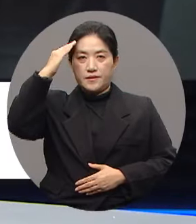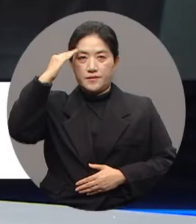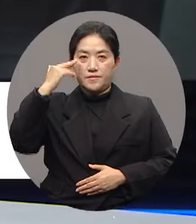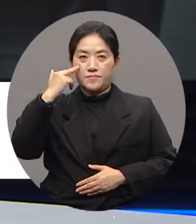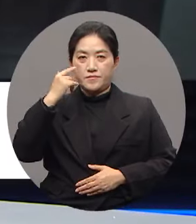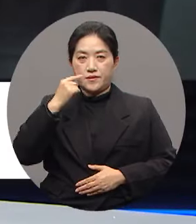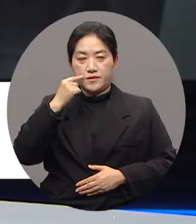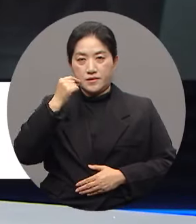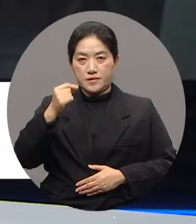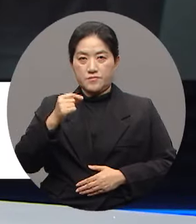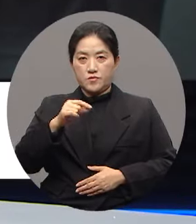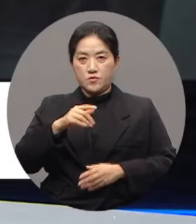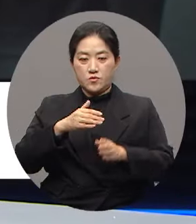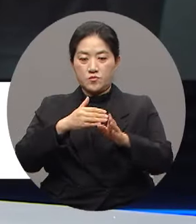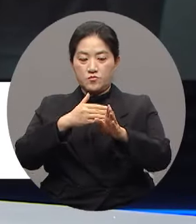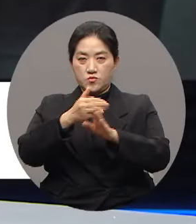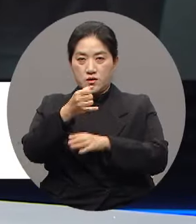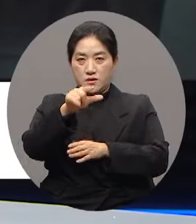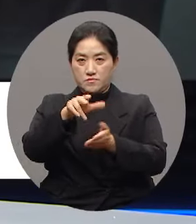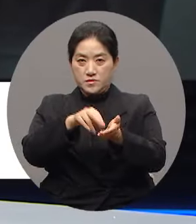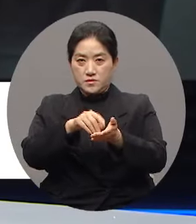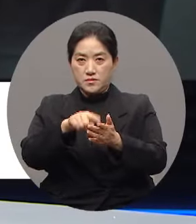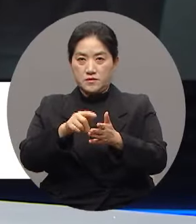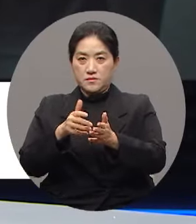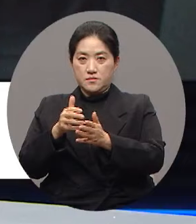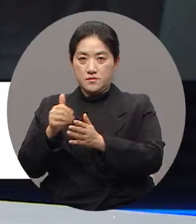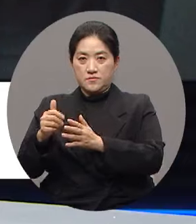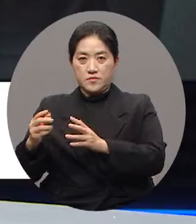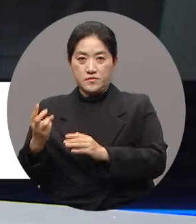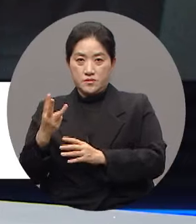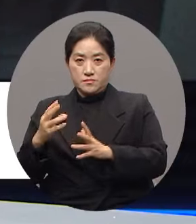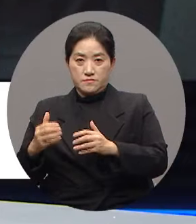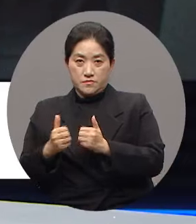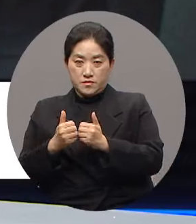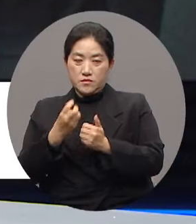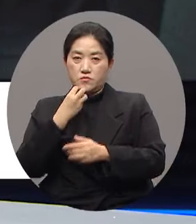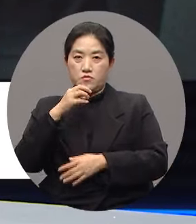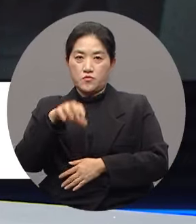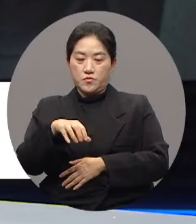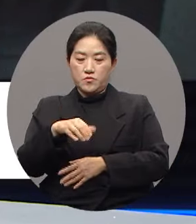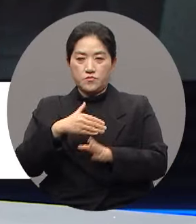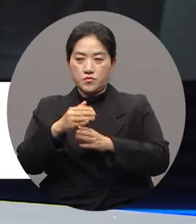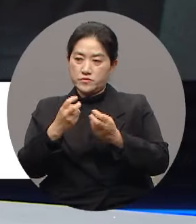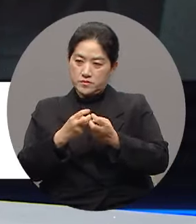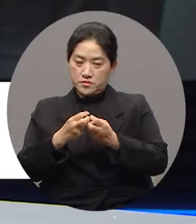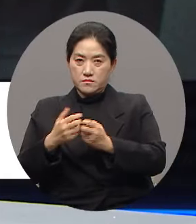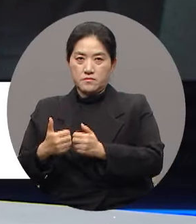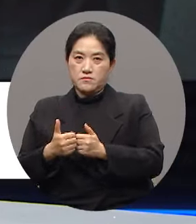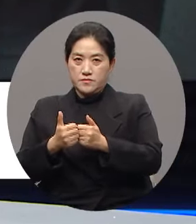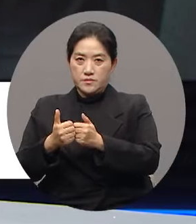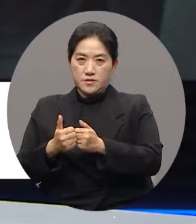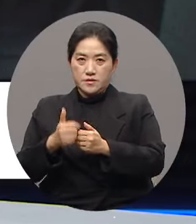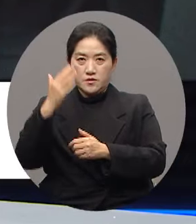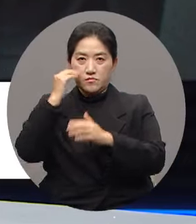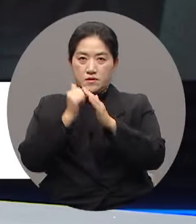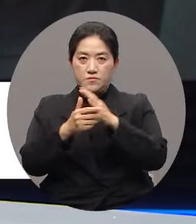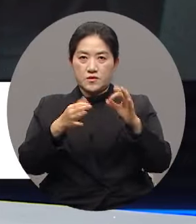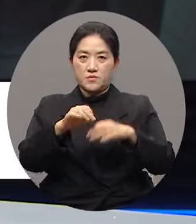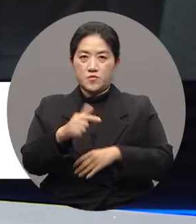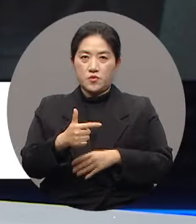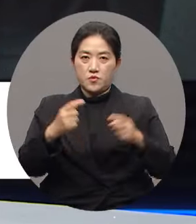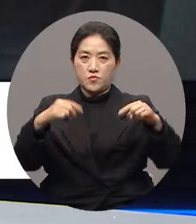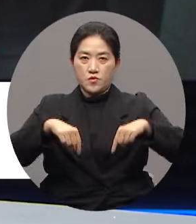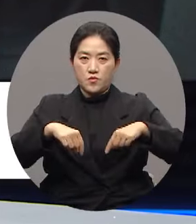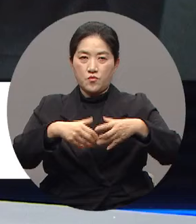한미일 북핵 수석대표가 오늘 서울에서 만나 대북 공조 방안을 논의했습니다. 한국 대표인 김건 외교부 한반도